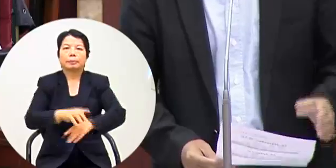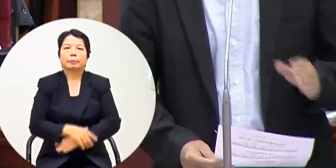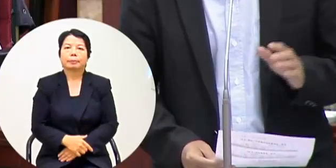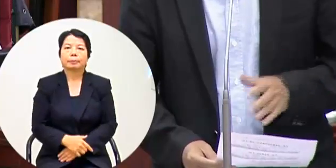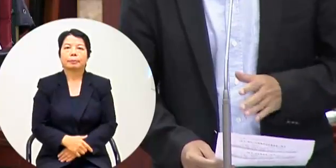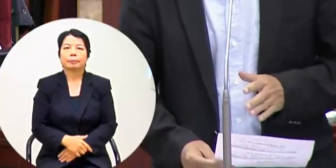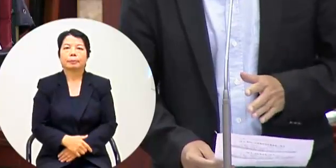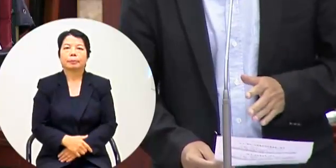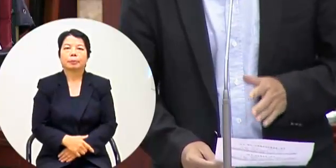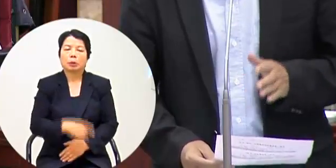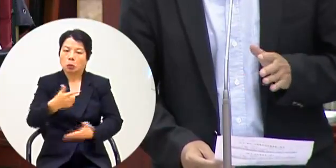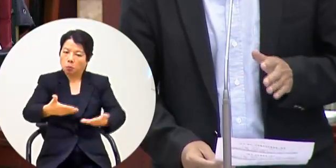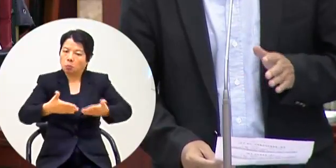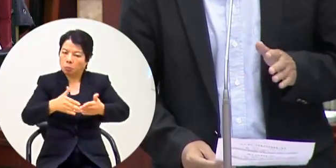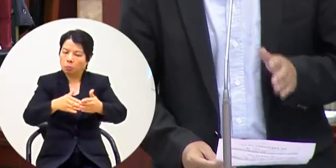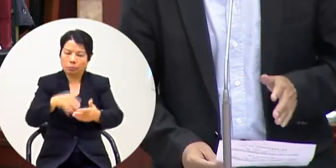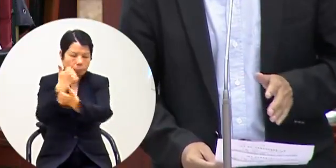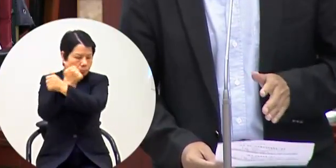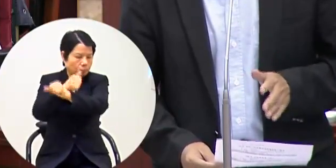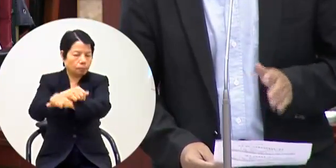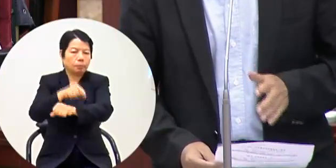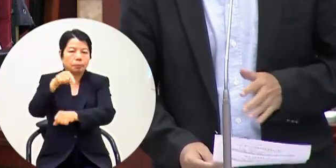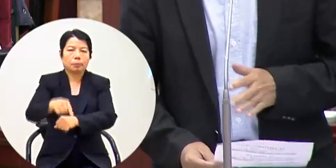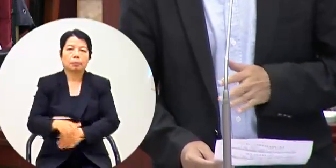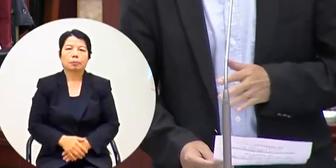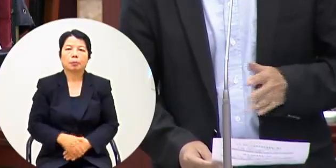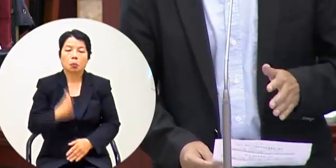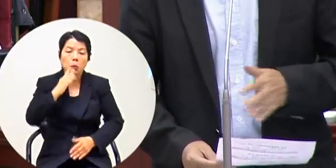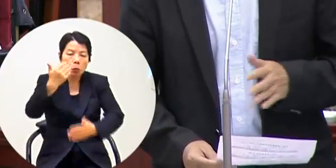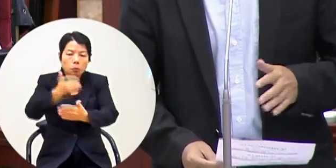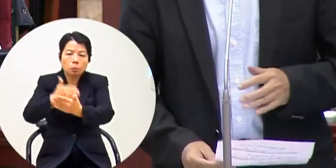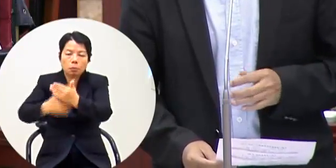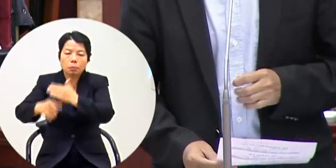因。降载的部分在今年1月、2月，